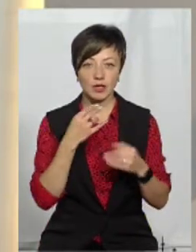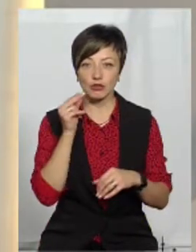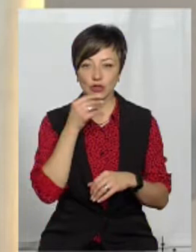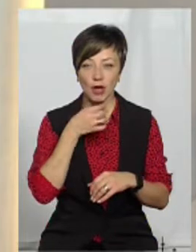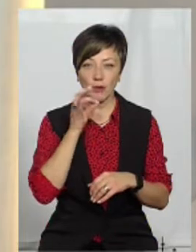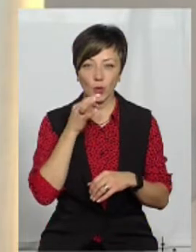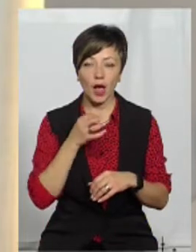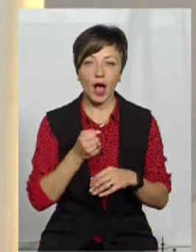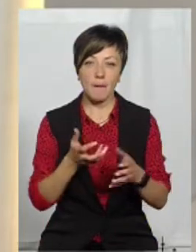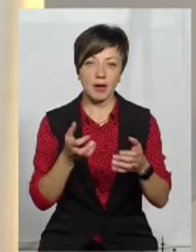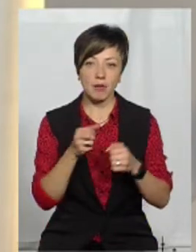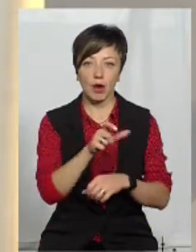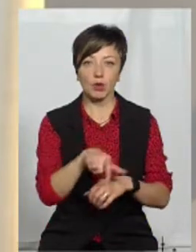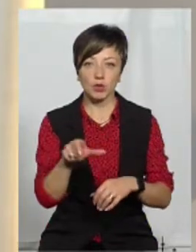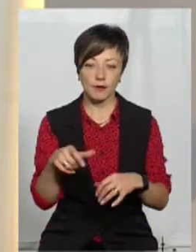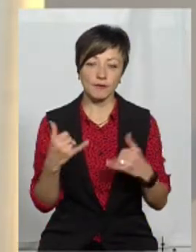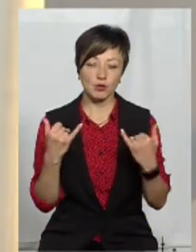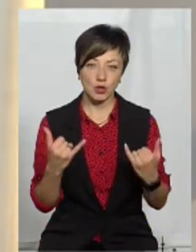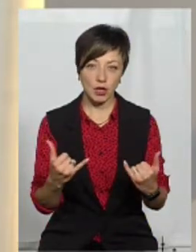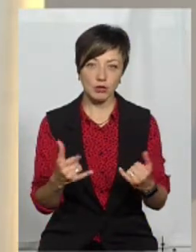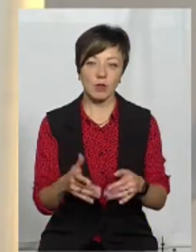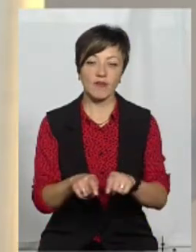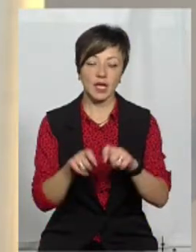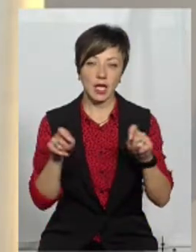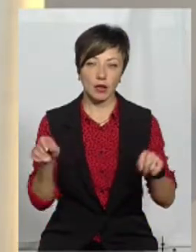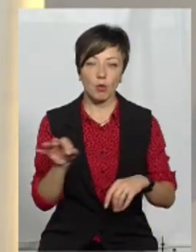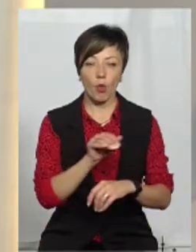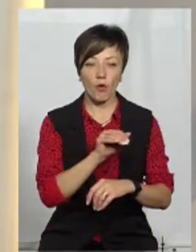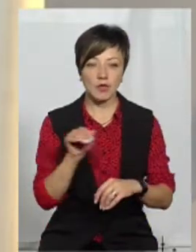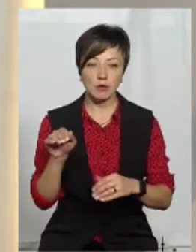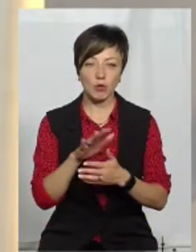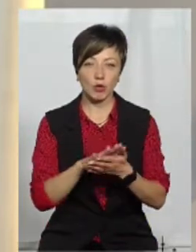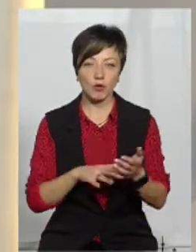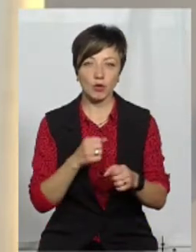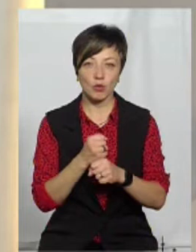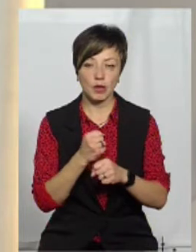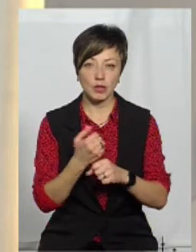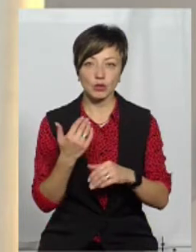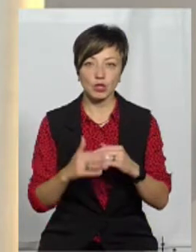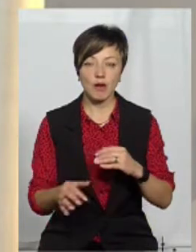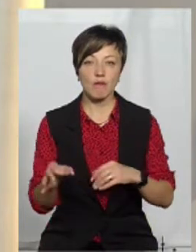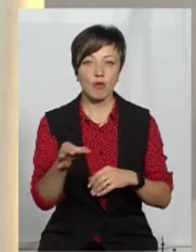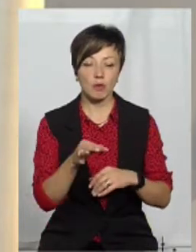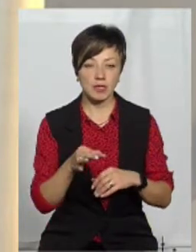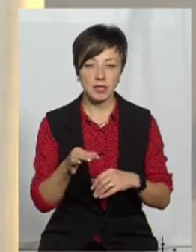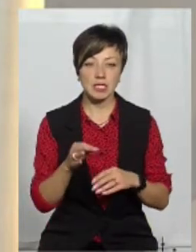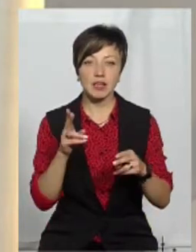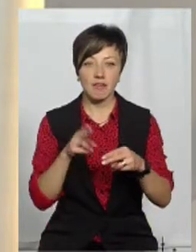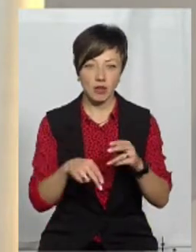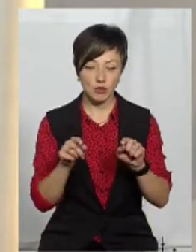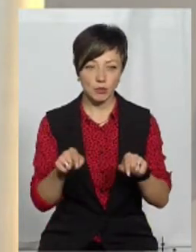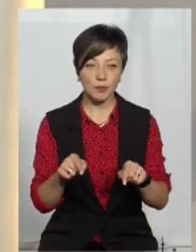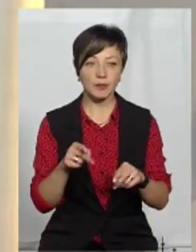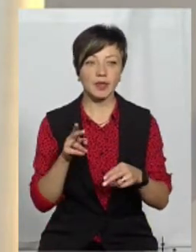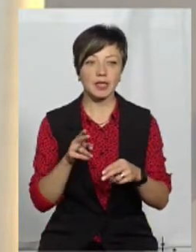чеп'ють, а дійсно приймають людей в сучасному відкритому офісі. Ми це продовжували робити сьогодні вже в області. Ласка, завершуйте.